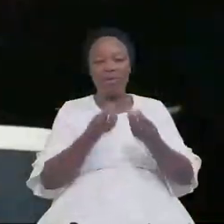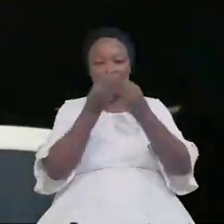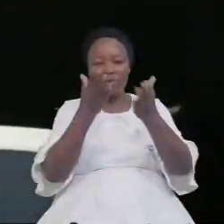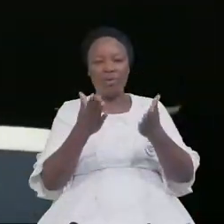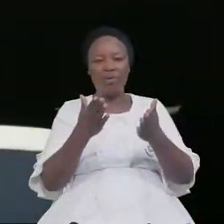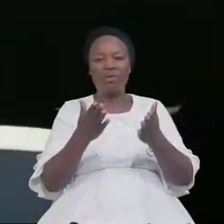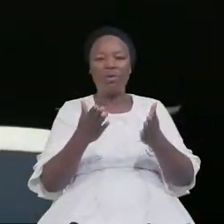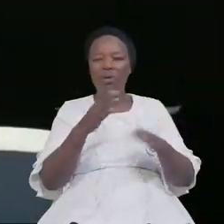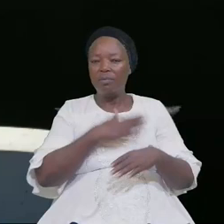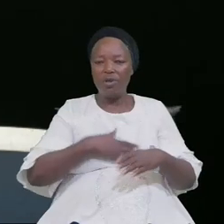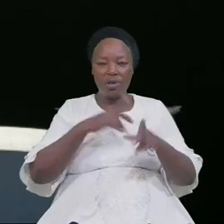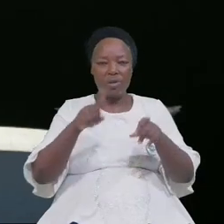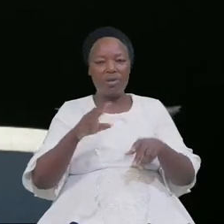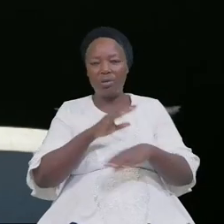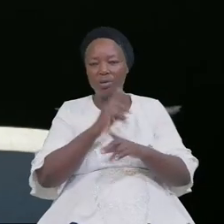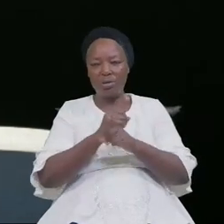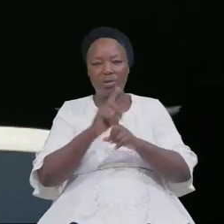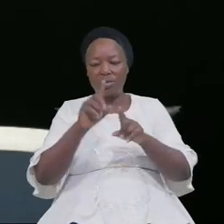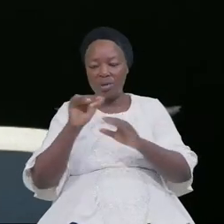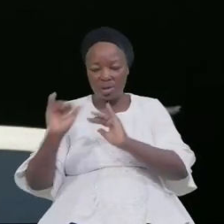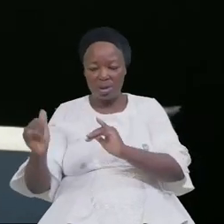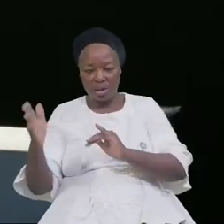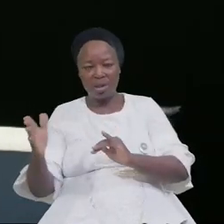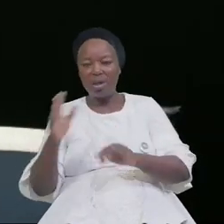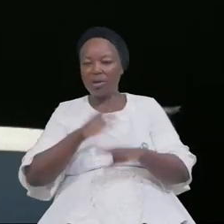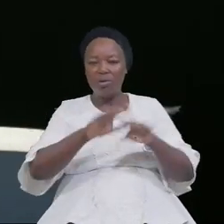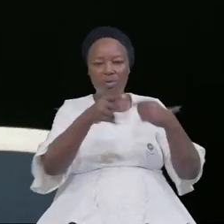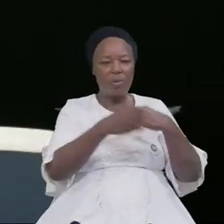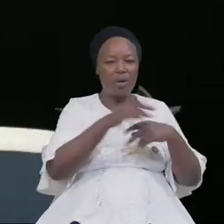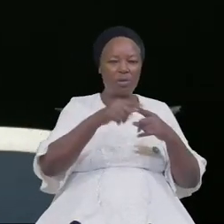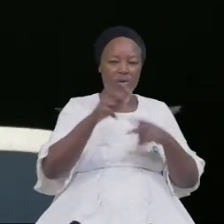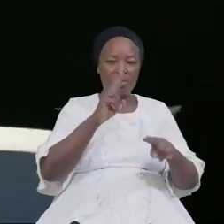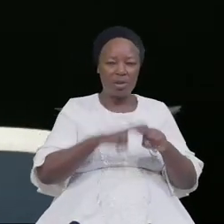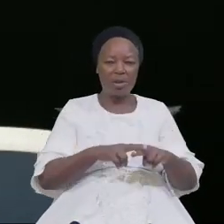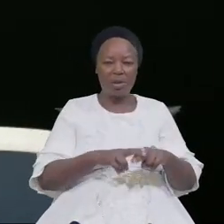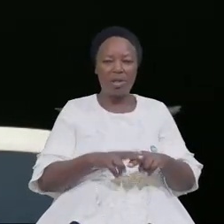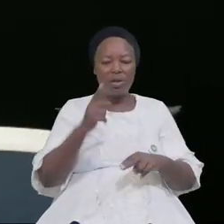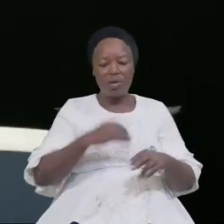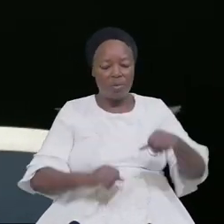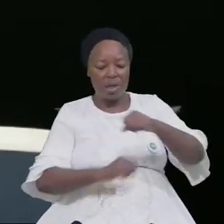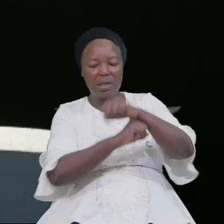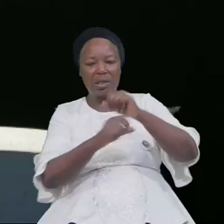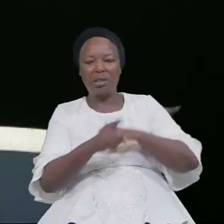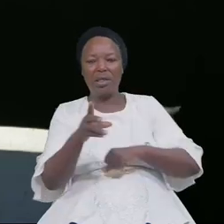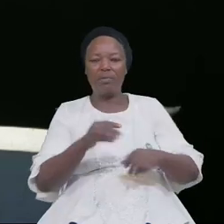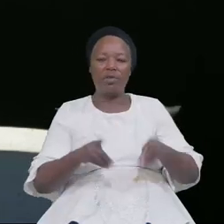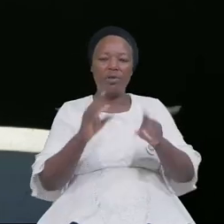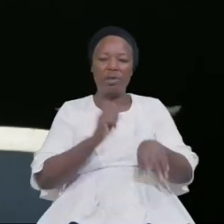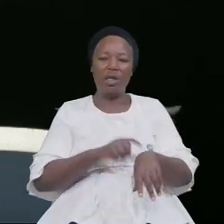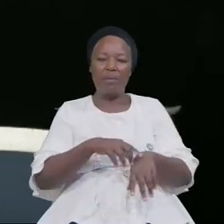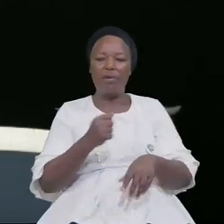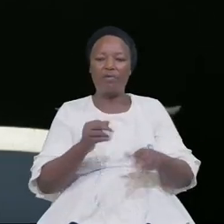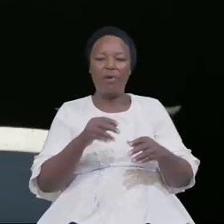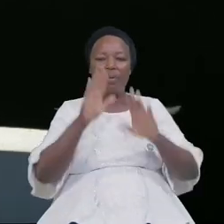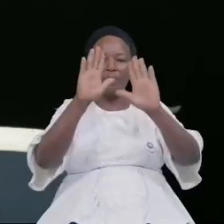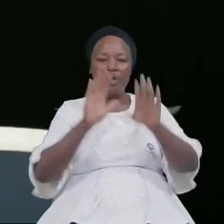après avoir recueilli les informations des gens, ne les abandonnez pas, restez là-bas